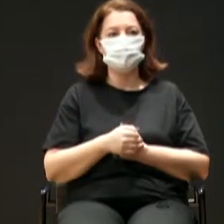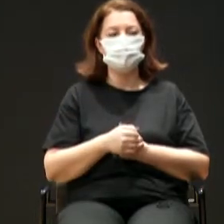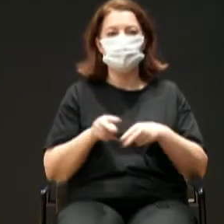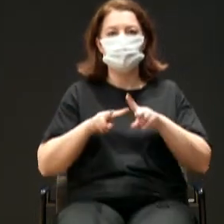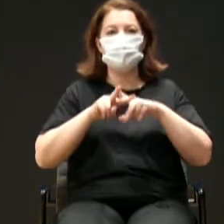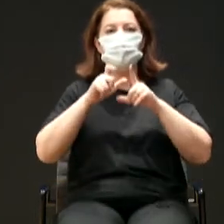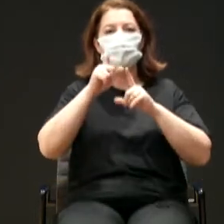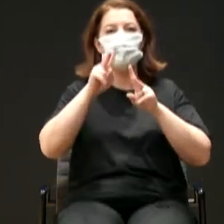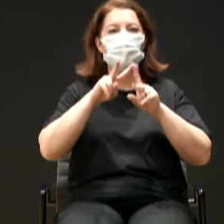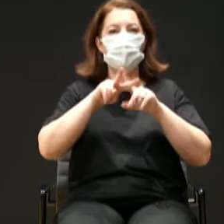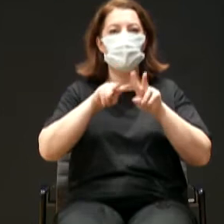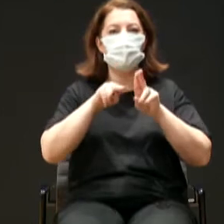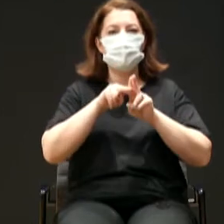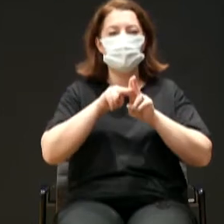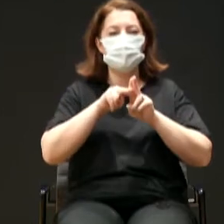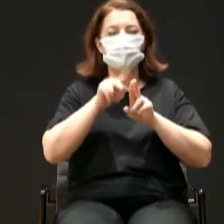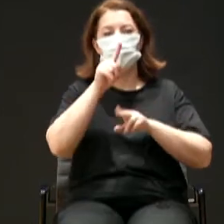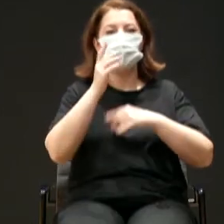Madımak.